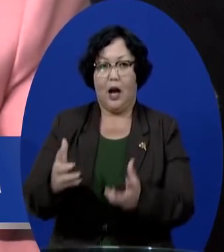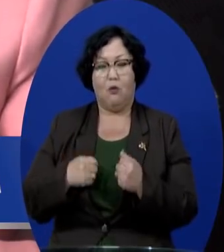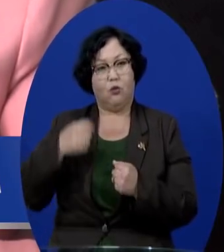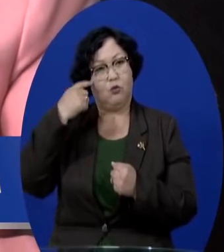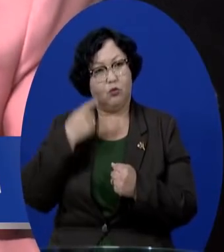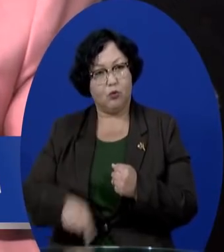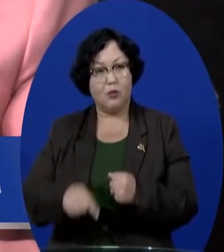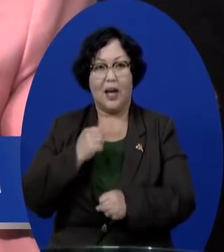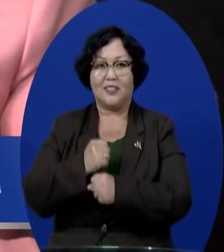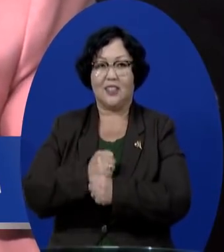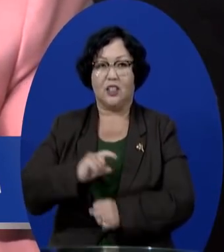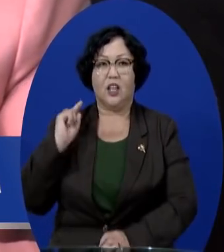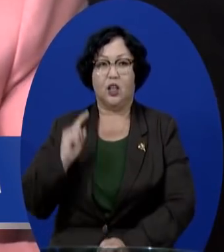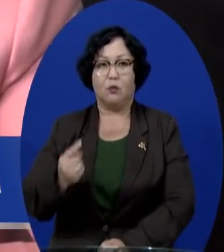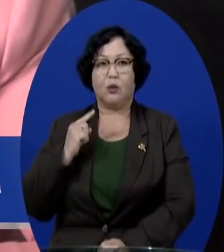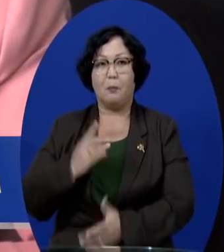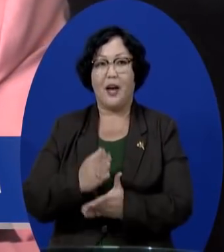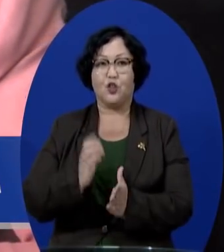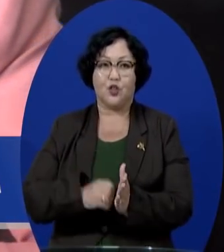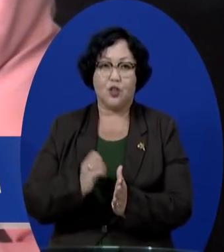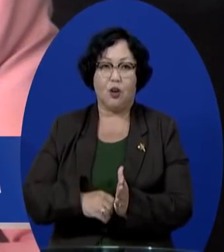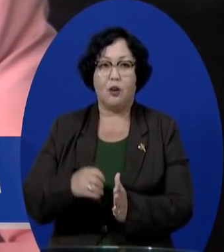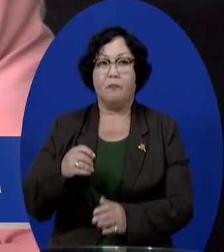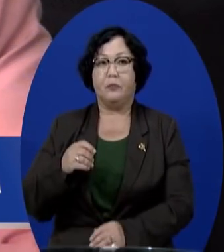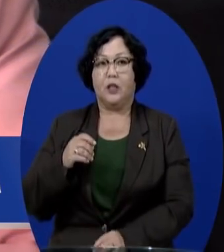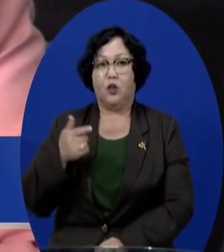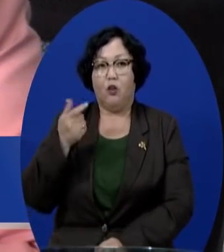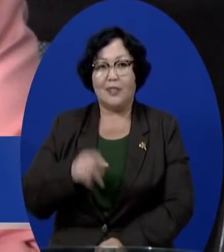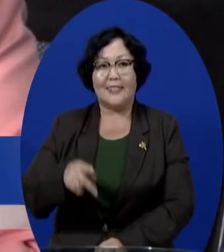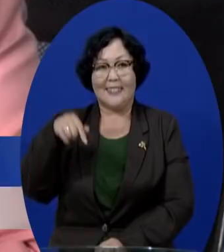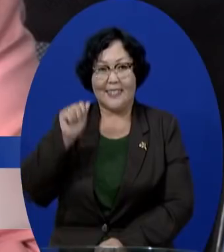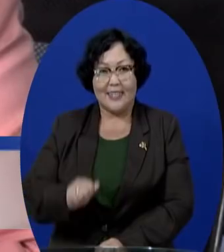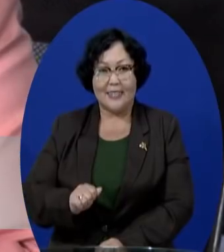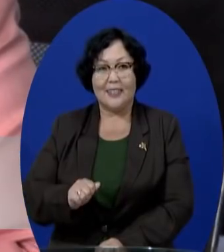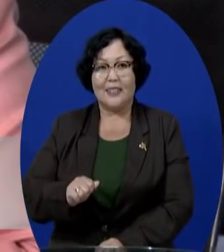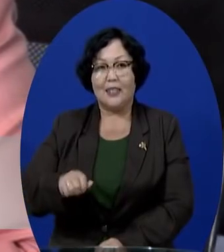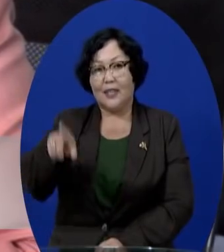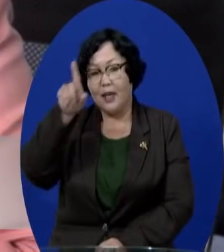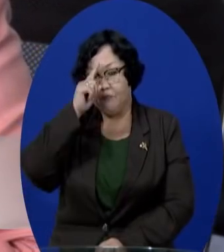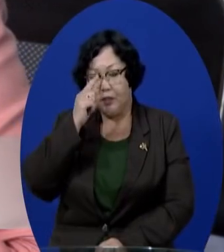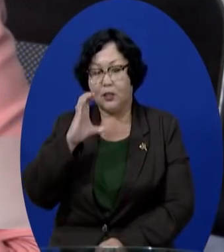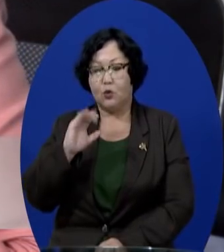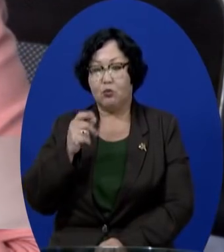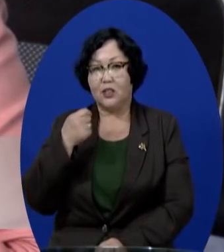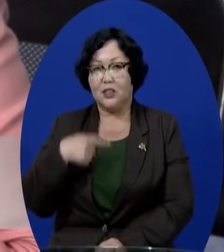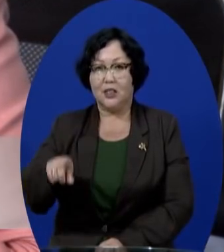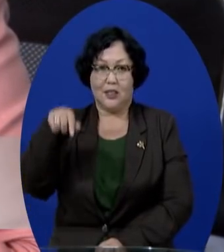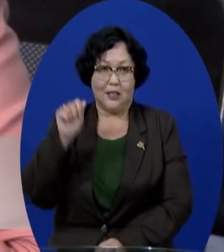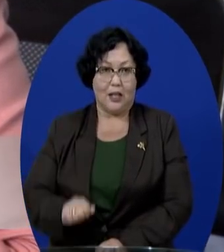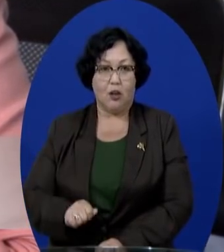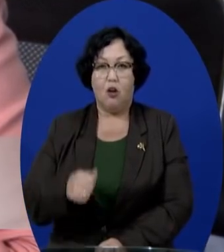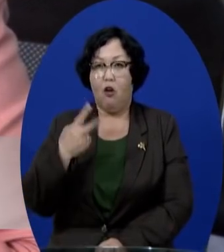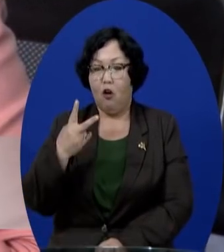ёстой. Тийм учраас бидний энэ ажлын эсхийн гол зорилго бол энэ цалин хөлсийг эмнэлгүүдэд эмч сувлэгчийн цалин хөлсийг одоо 2